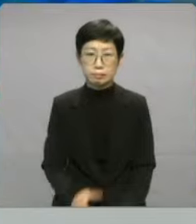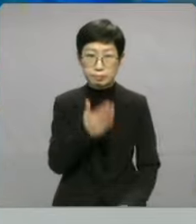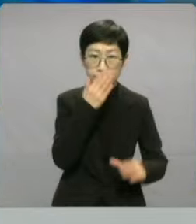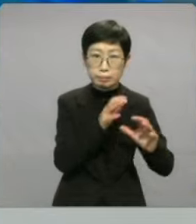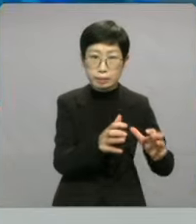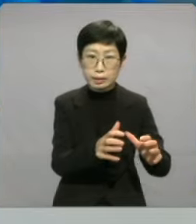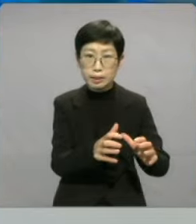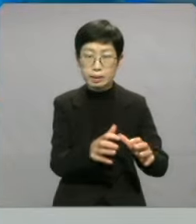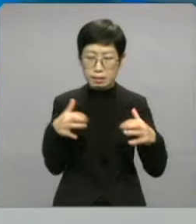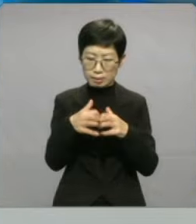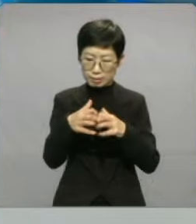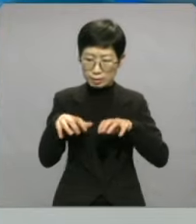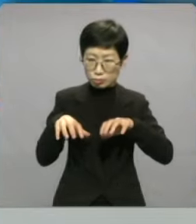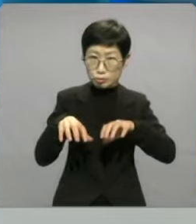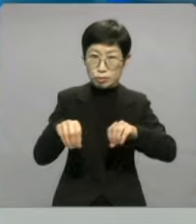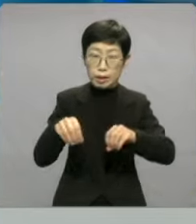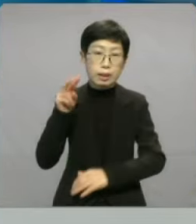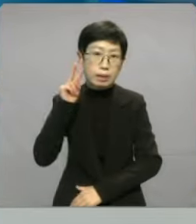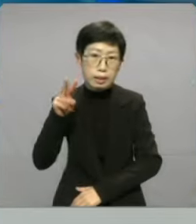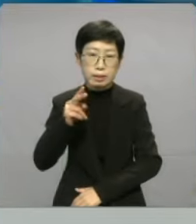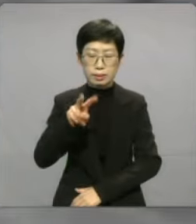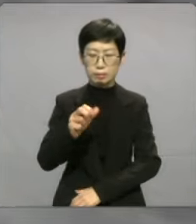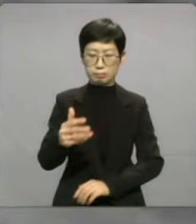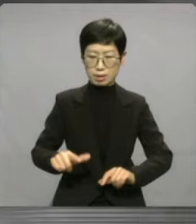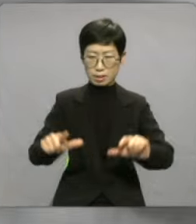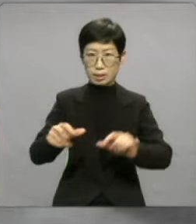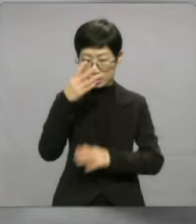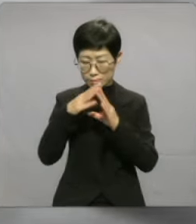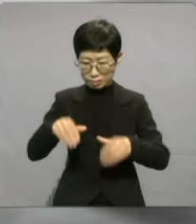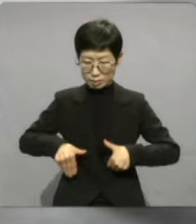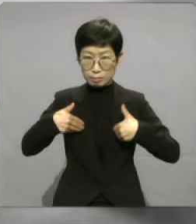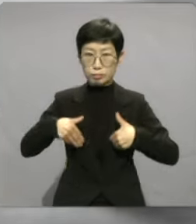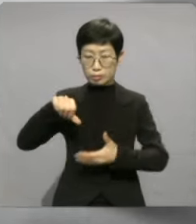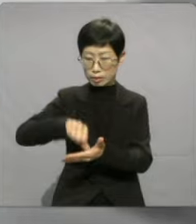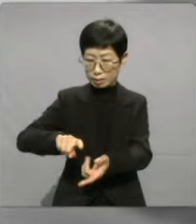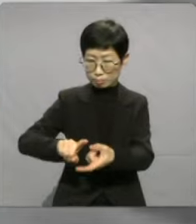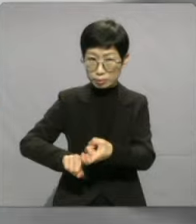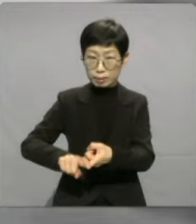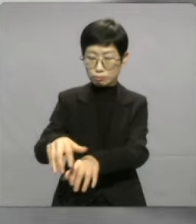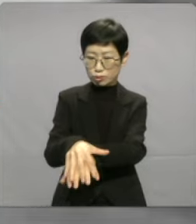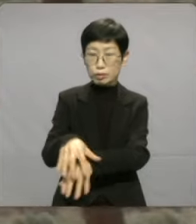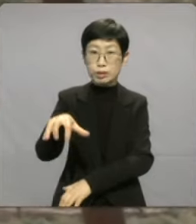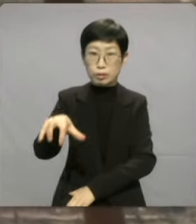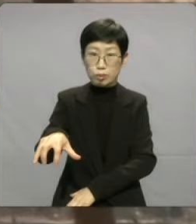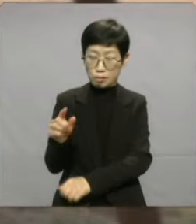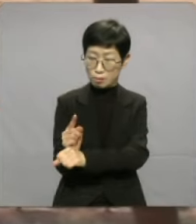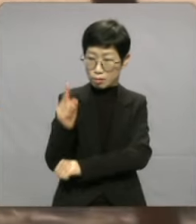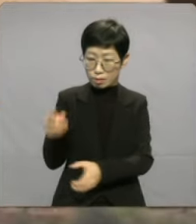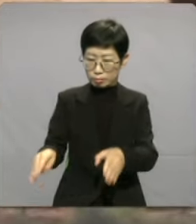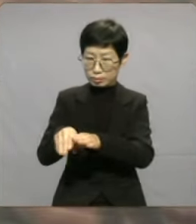이스라엘이 임시 휴전 이틀째인 현지 시간으로 28일, 레바논 남부의 친이란 무장정파 헤즈볼라의 중거리 로켓 보관